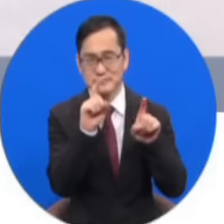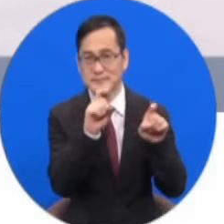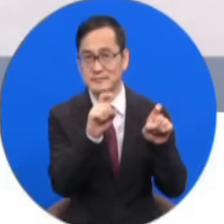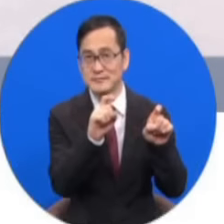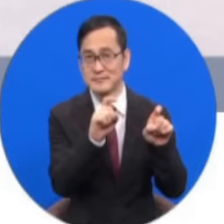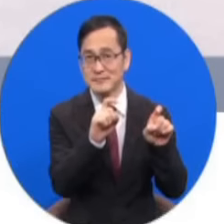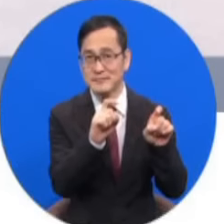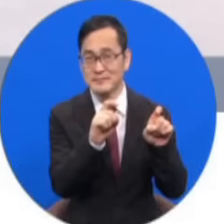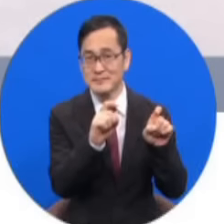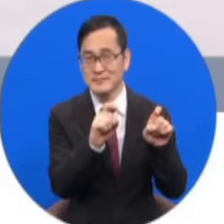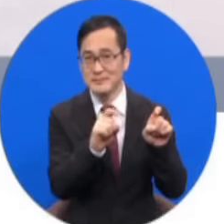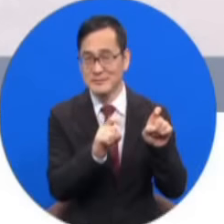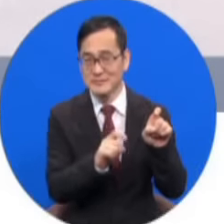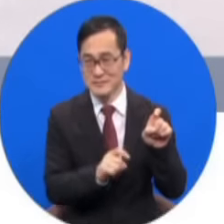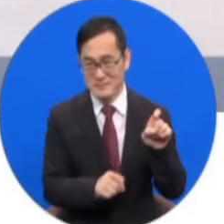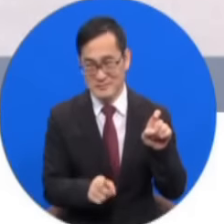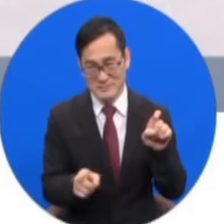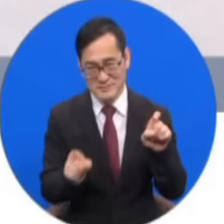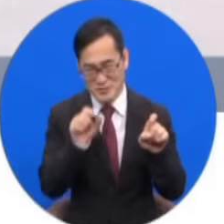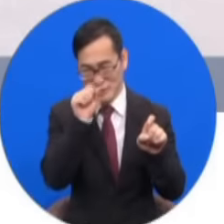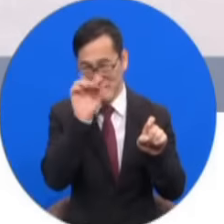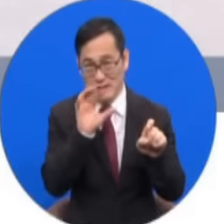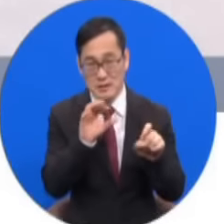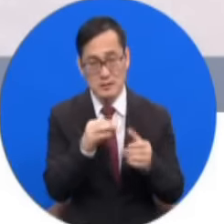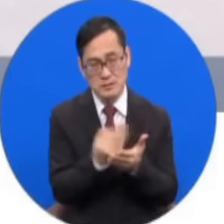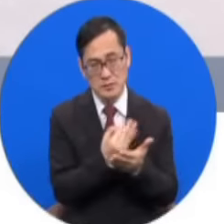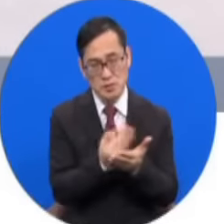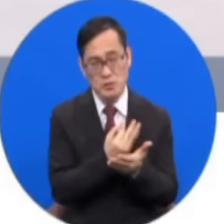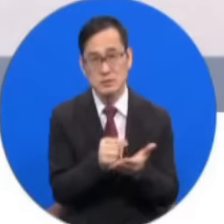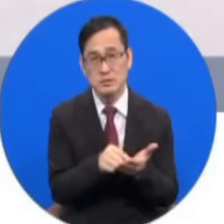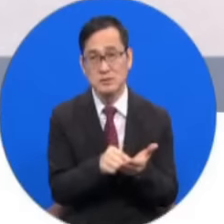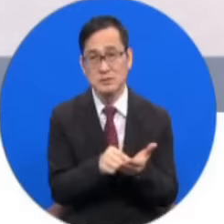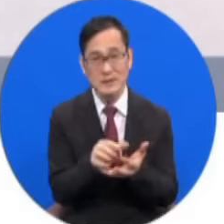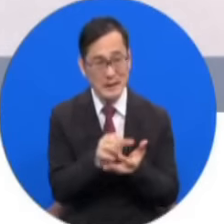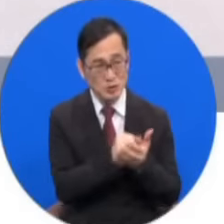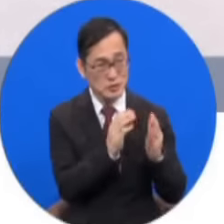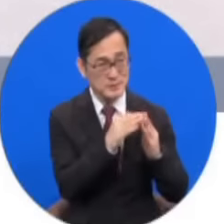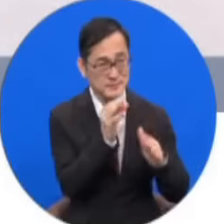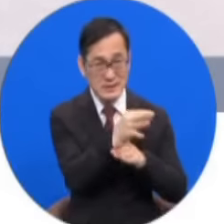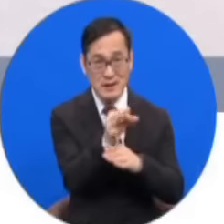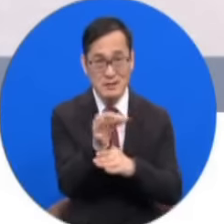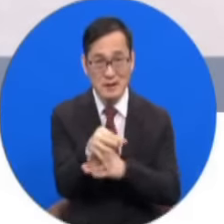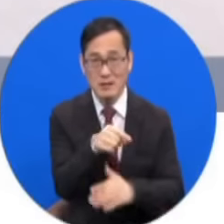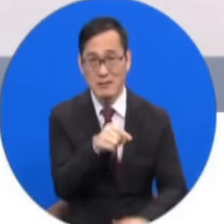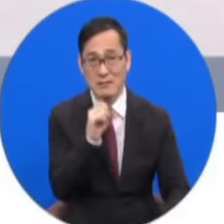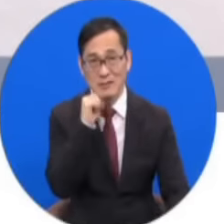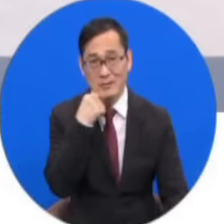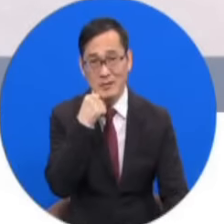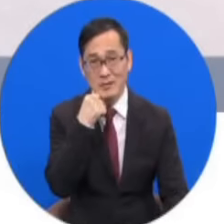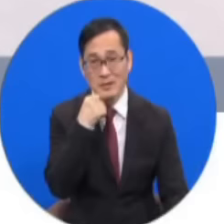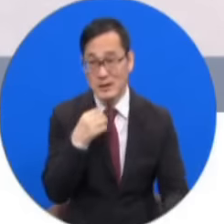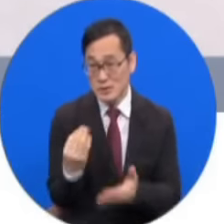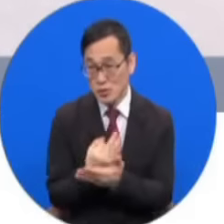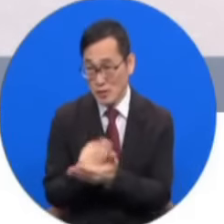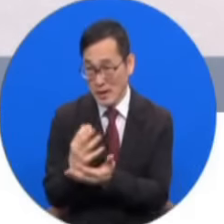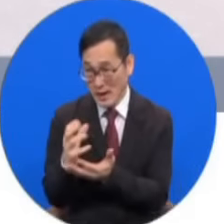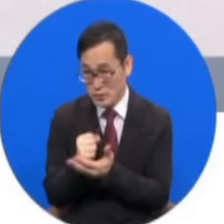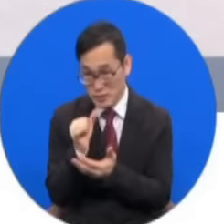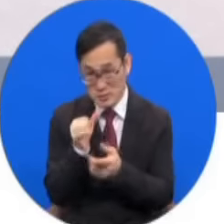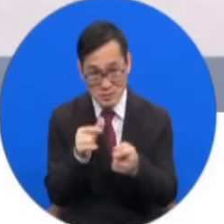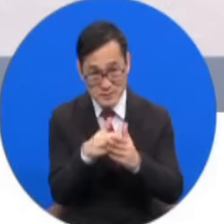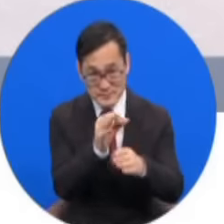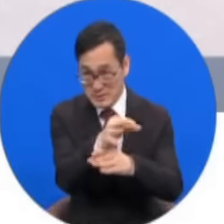보면 뭐 실제이 급여 소득이나이 소득만 가지고 다주택 부동산 소유자들 다 조사할 겁니까 그러니까이